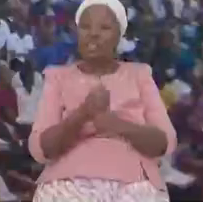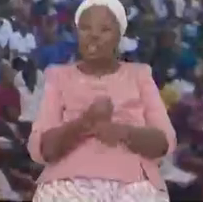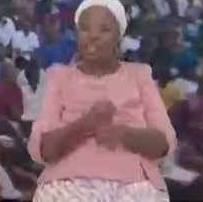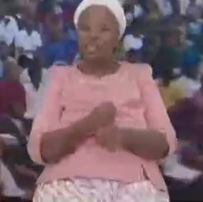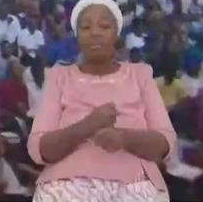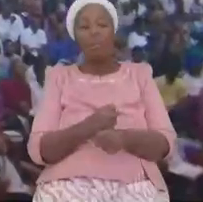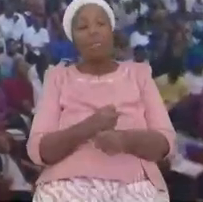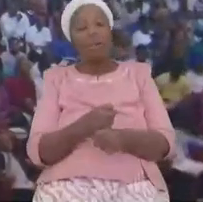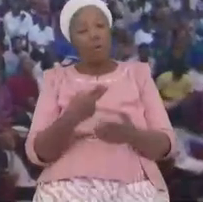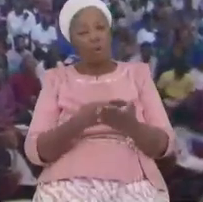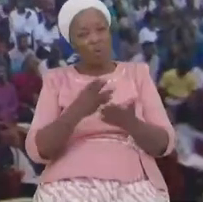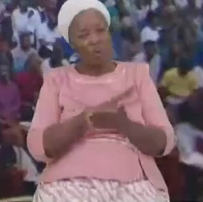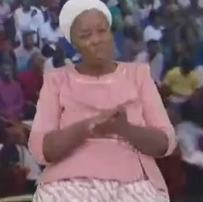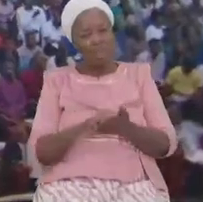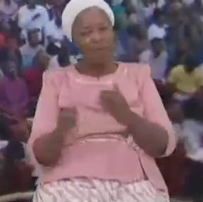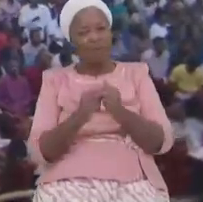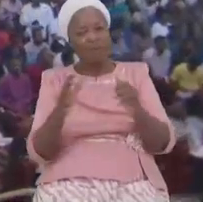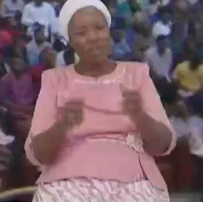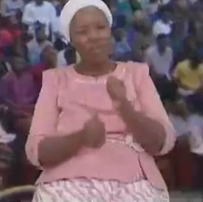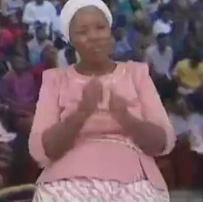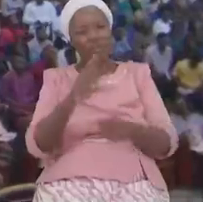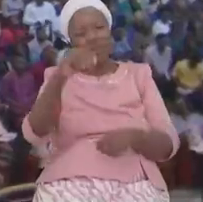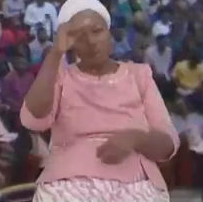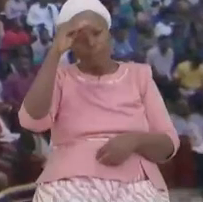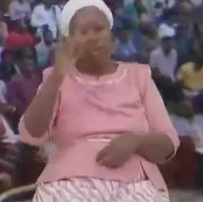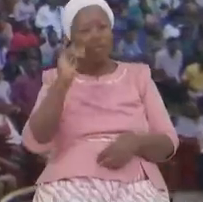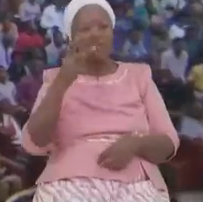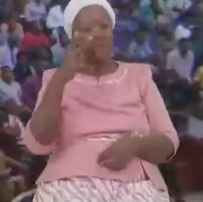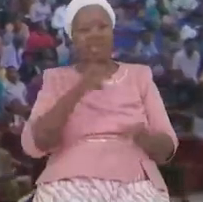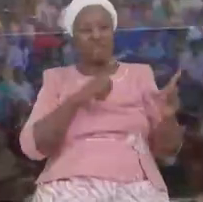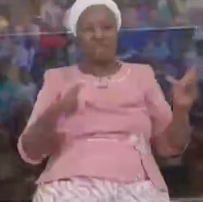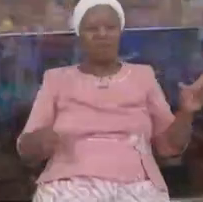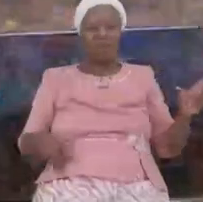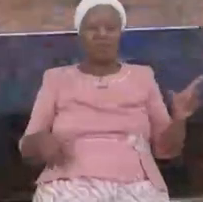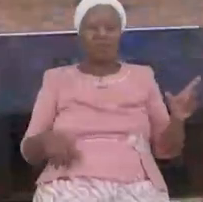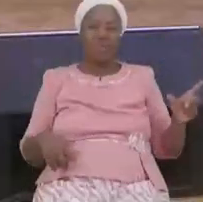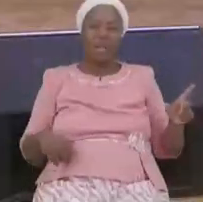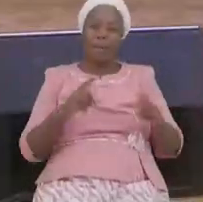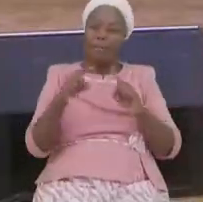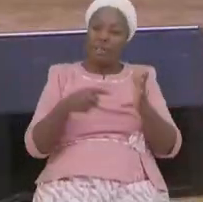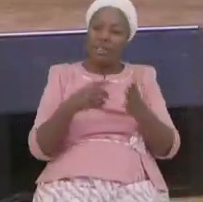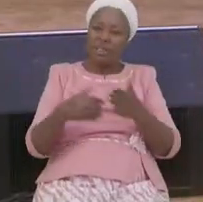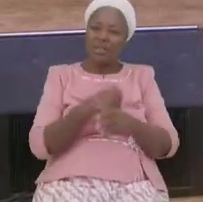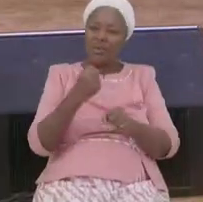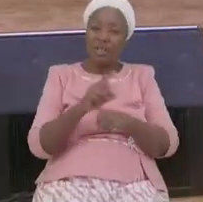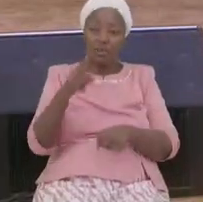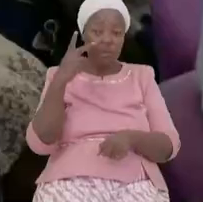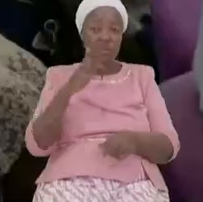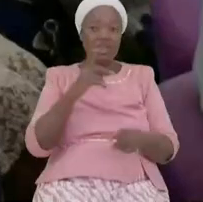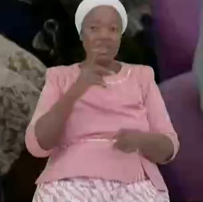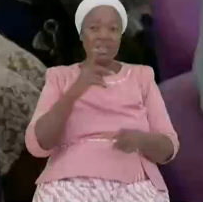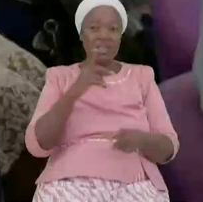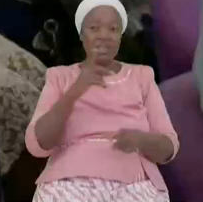sans laquelle personne ne verra le Seigneur. Mais cette année, tu verras le Seigneur. Dans